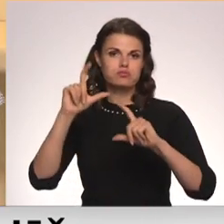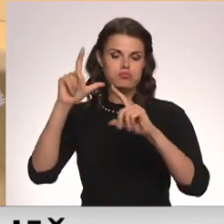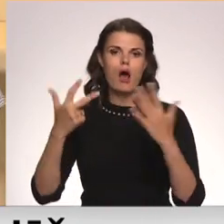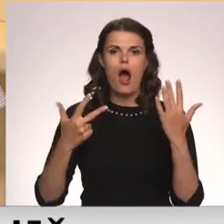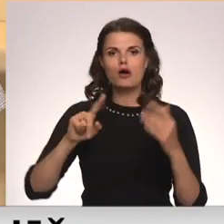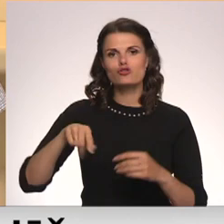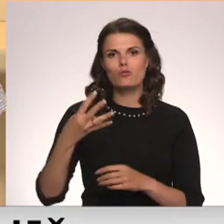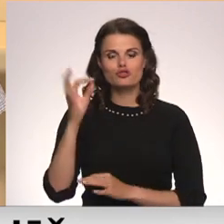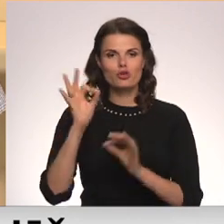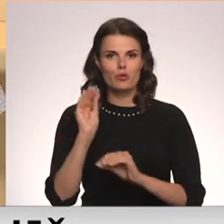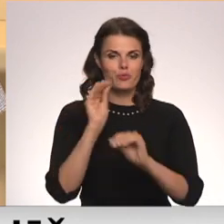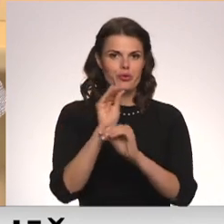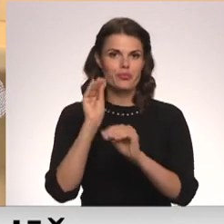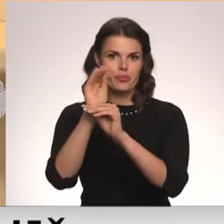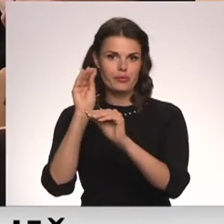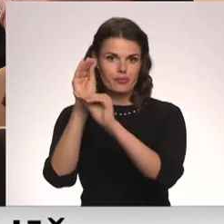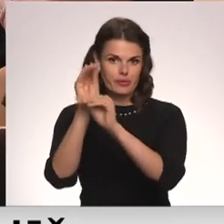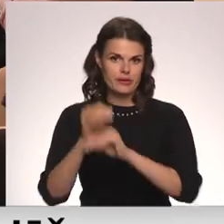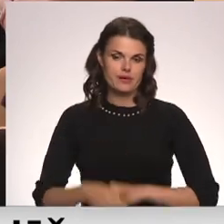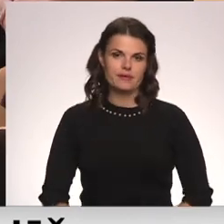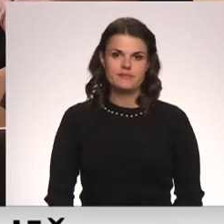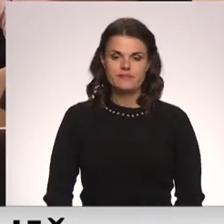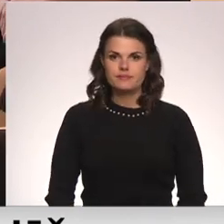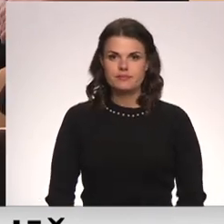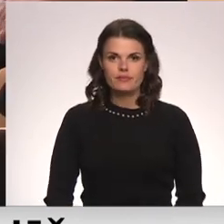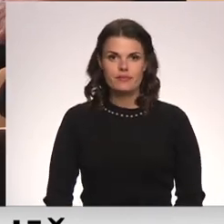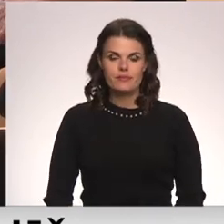par 8,4%. Dāvids Frenerfelds, Aigars Kovļevskis, Latvijas televīzija.